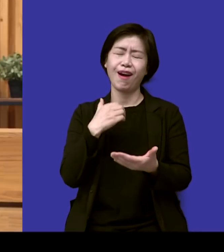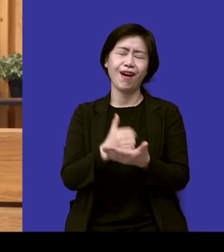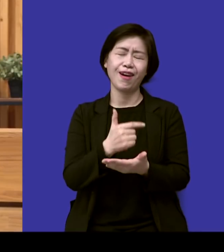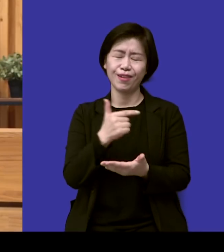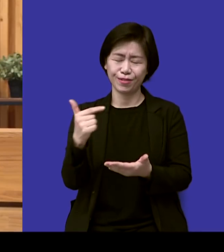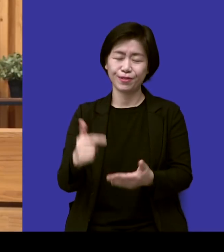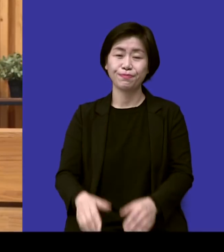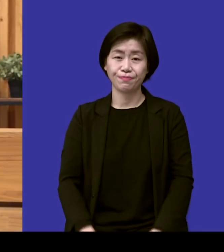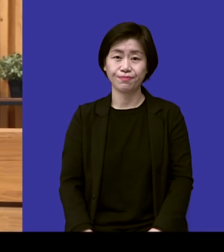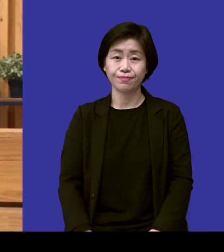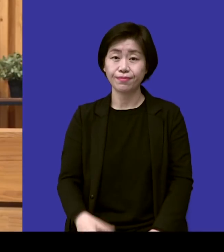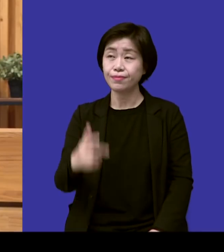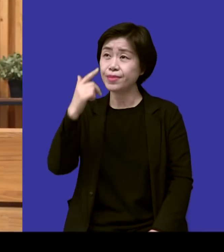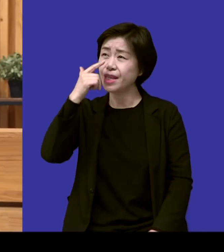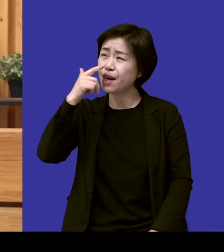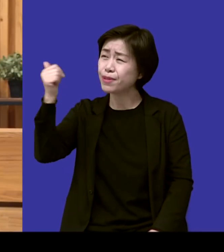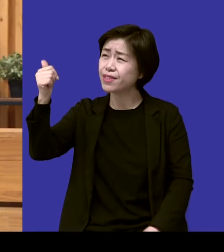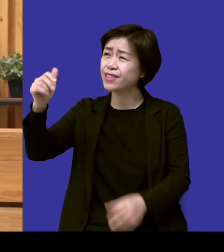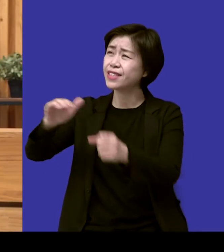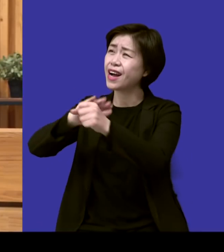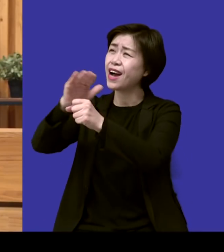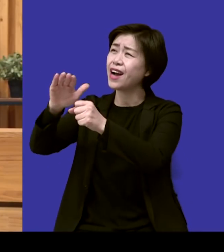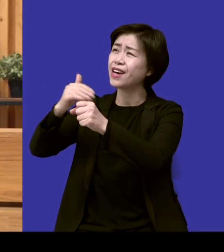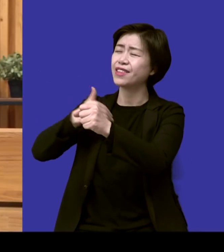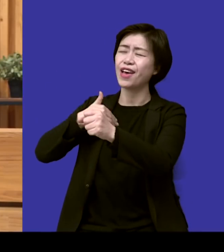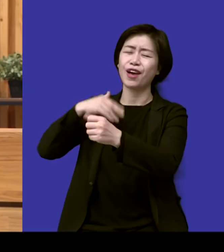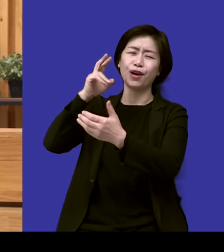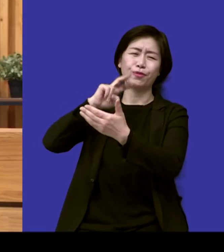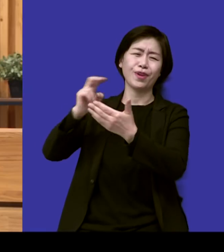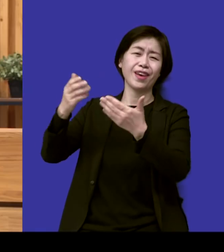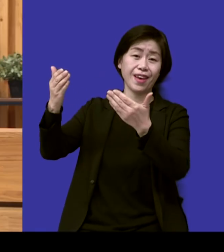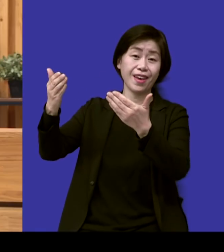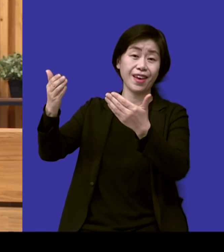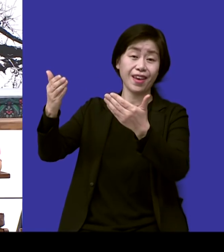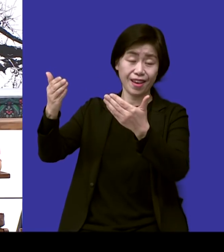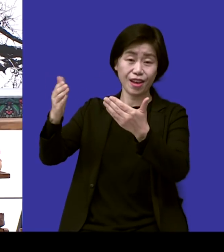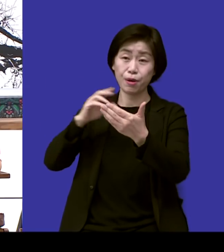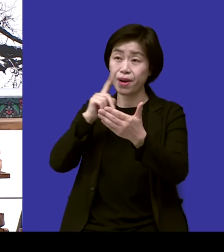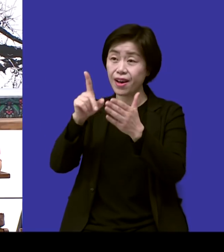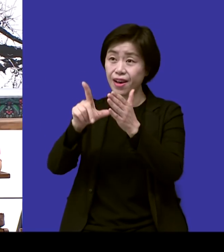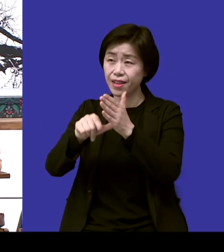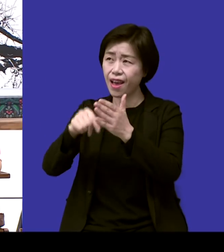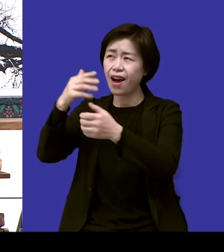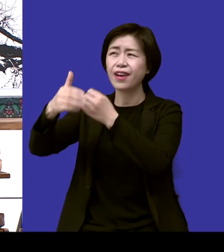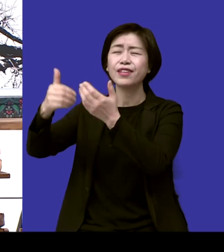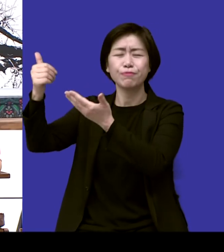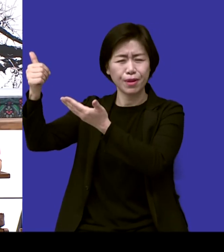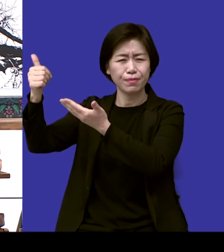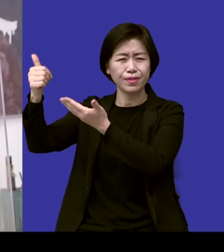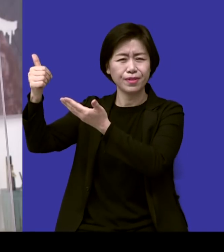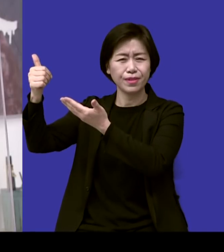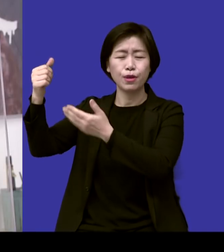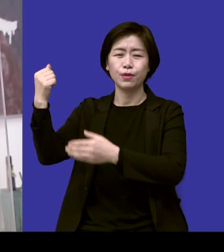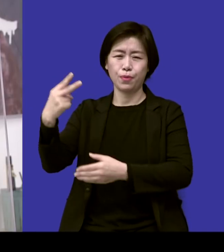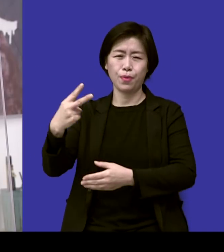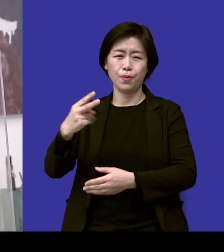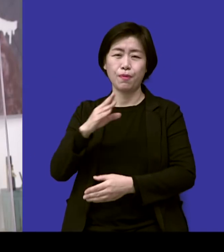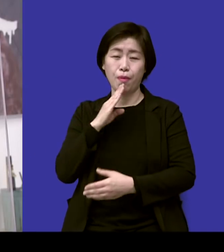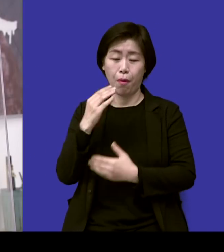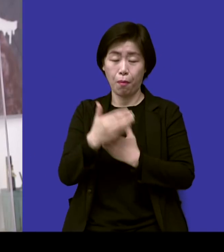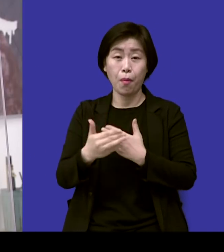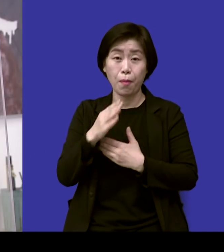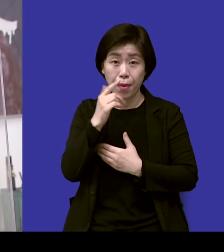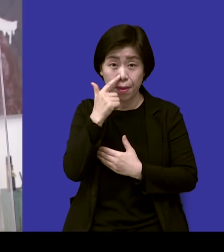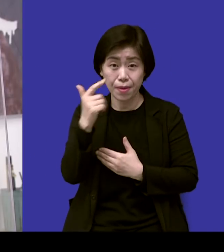특히 아버지 사랑 내가 노래해 이 부분에서 정말 뭐 하늘에 계신 아버지도 떠오르고 네. 우리 하늘 아버지도 떠오르는 그런